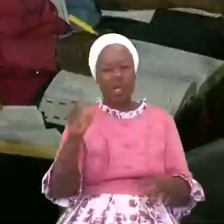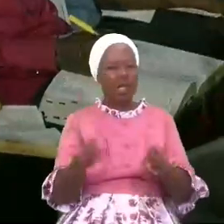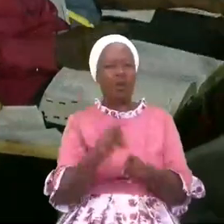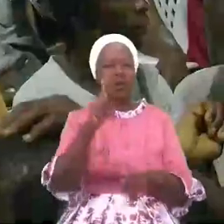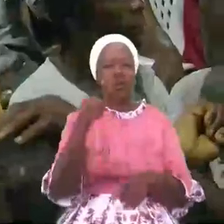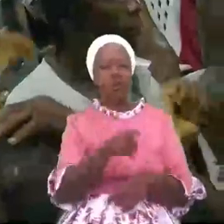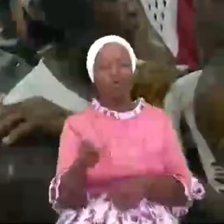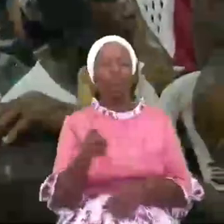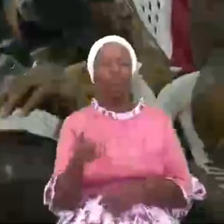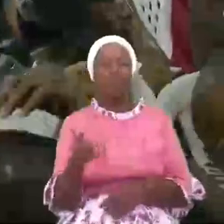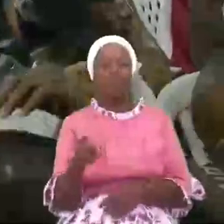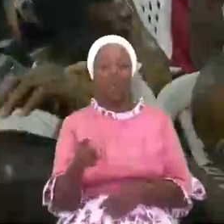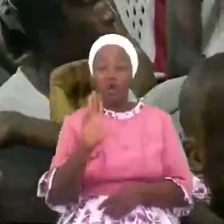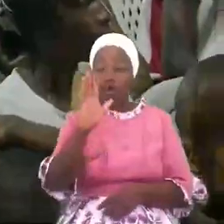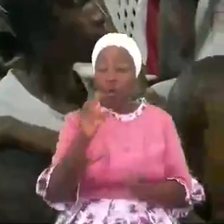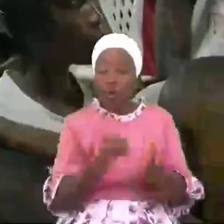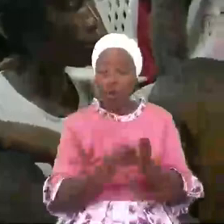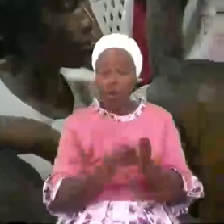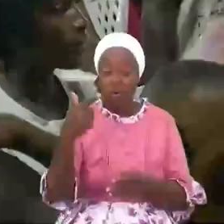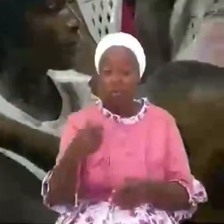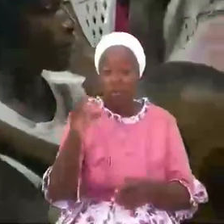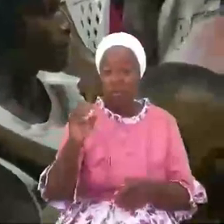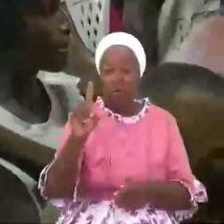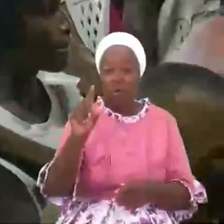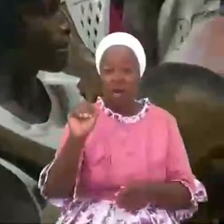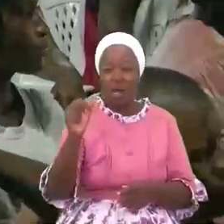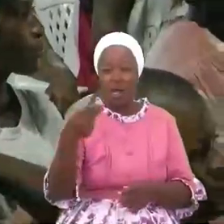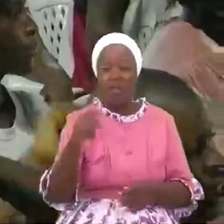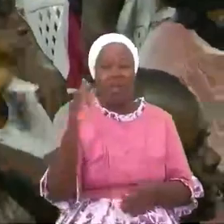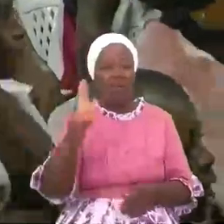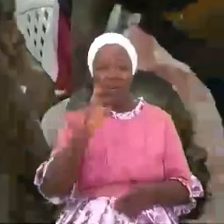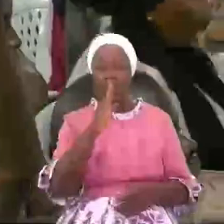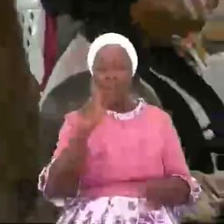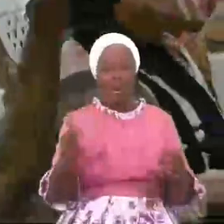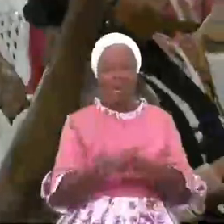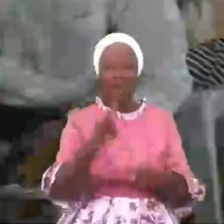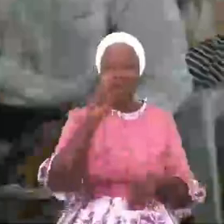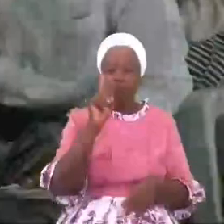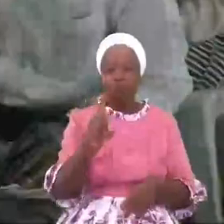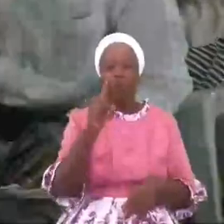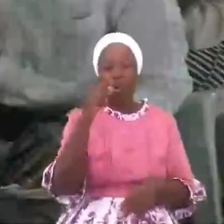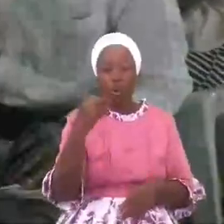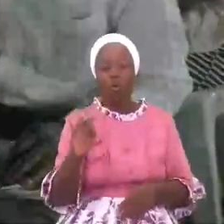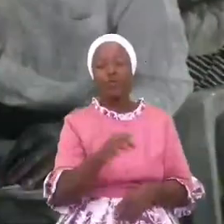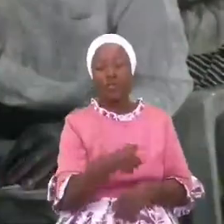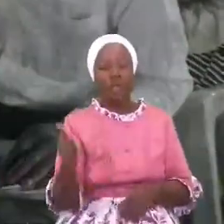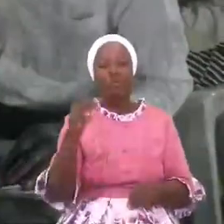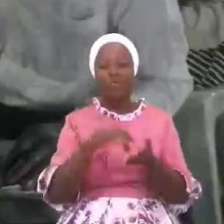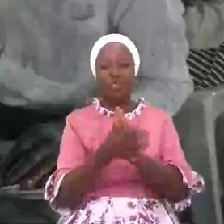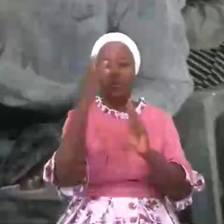Il dit, ton Goliath, ton Philistin, sera comme l'un